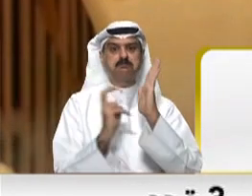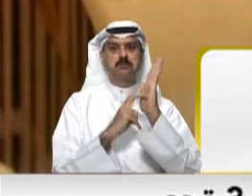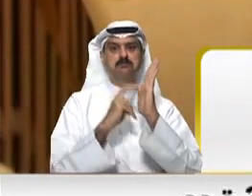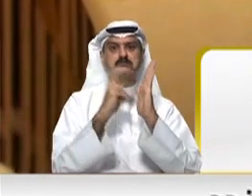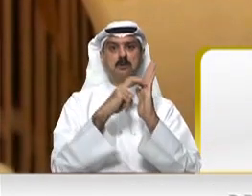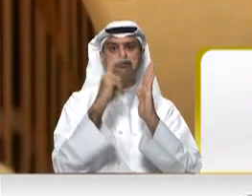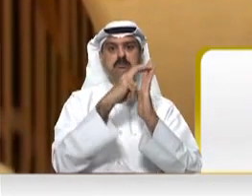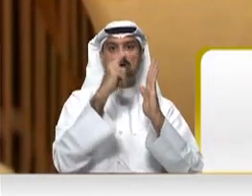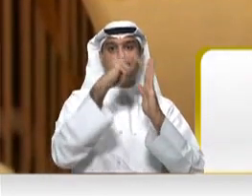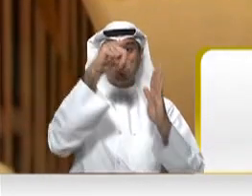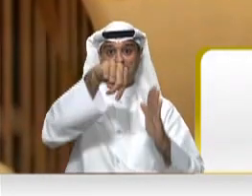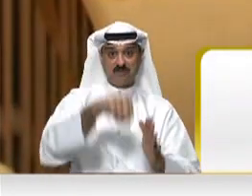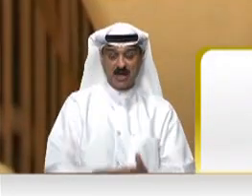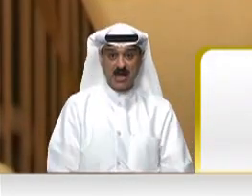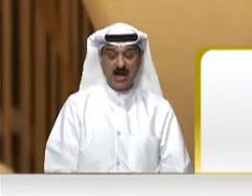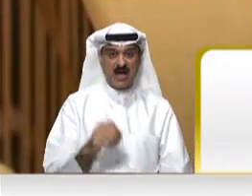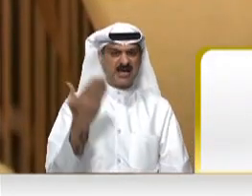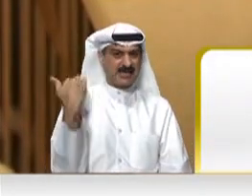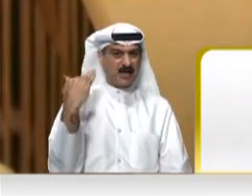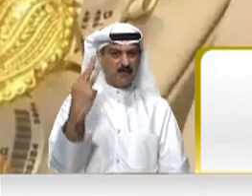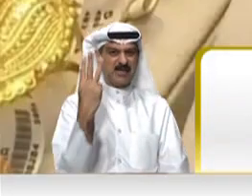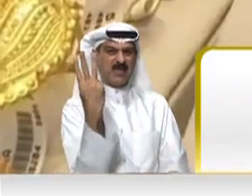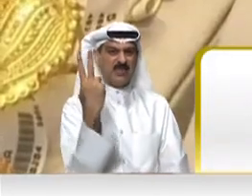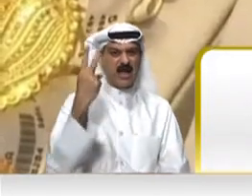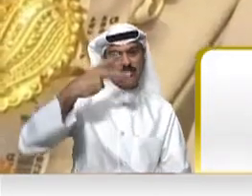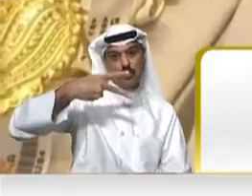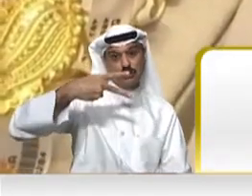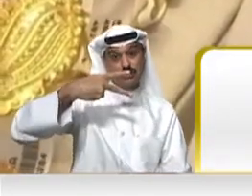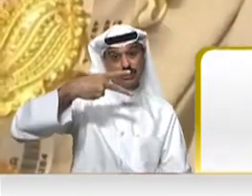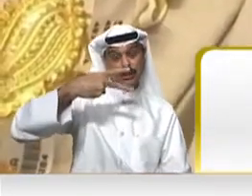مستوى 23 دولار للاونصة